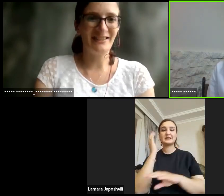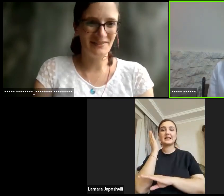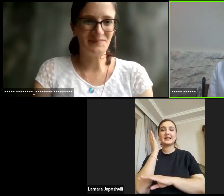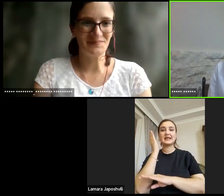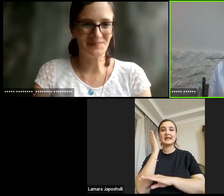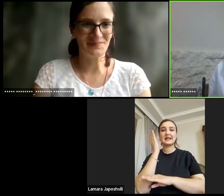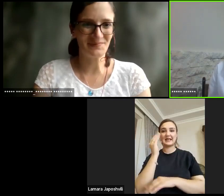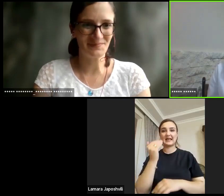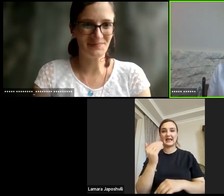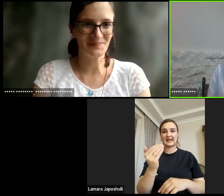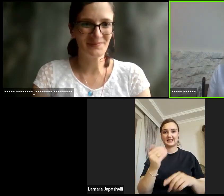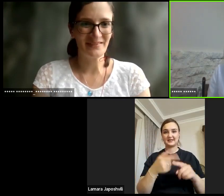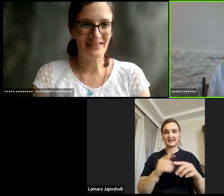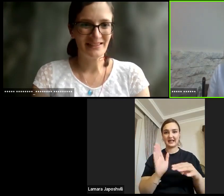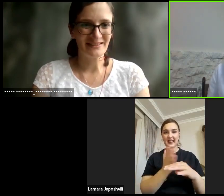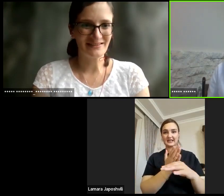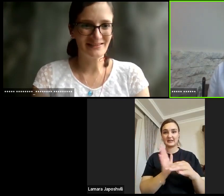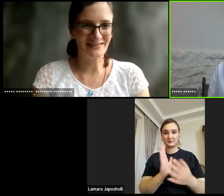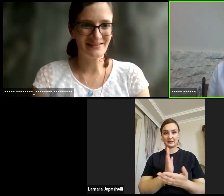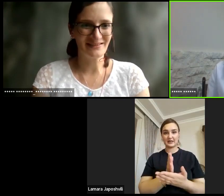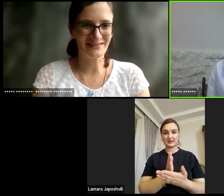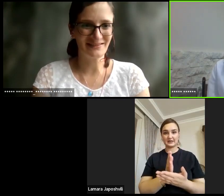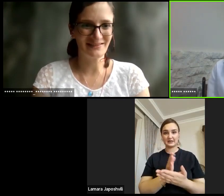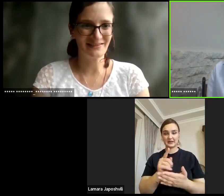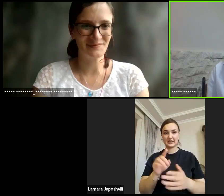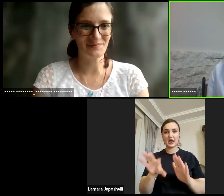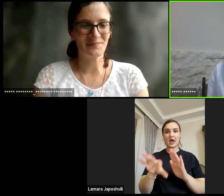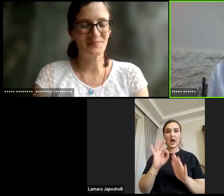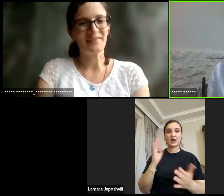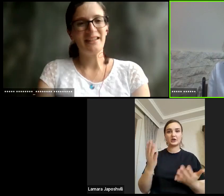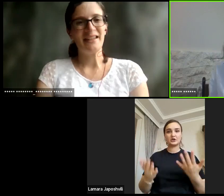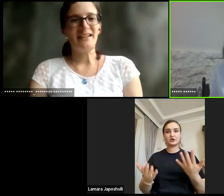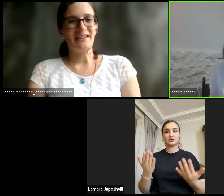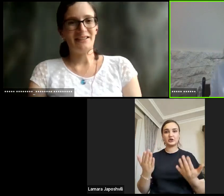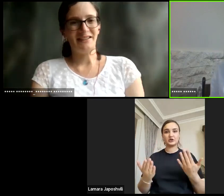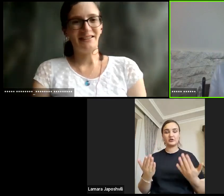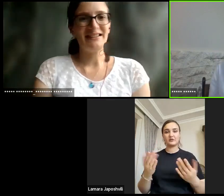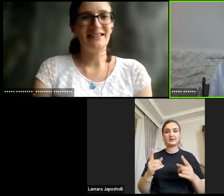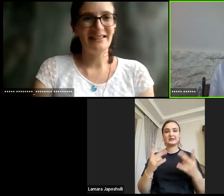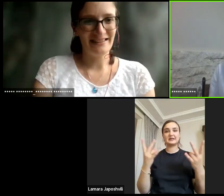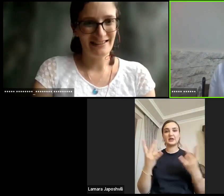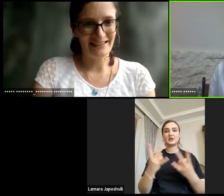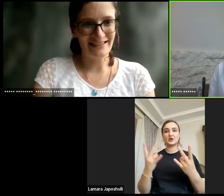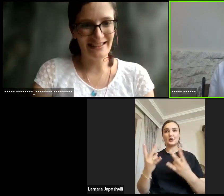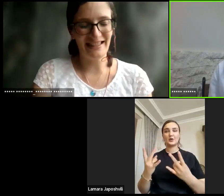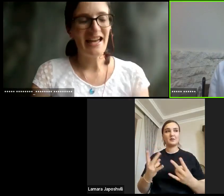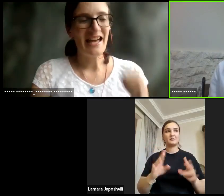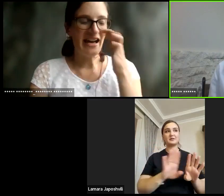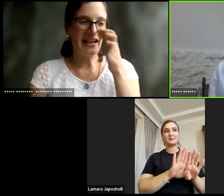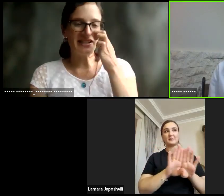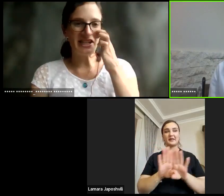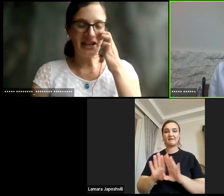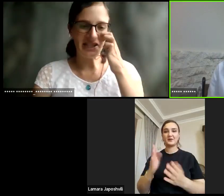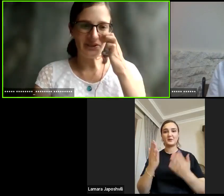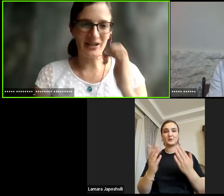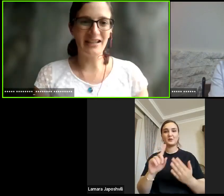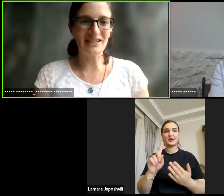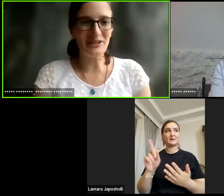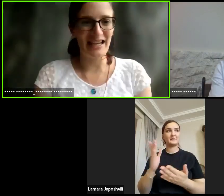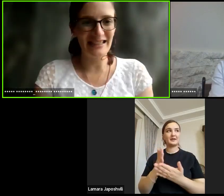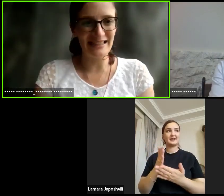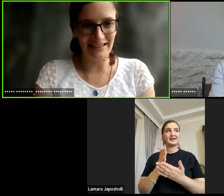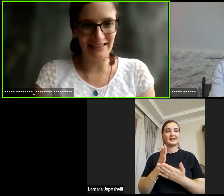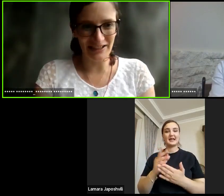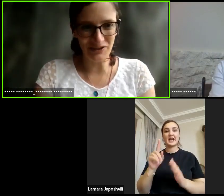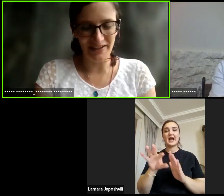კლასიფიკაცია არის და არჩევა ხდება, ნუ რაღაცა საჭიროებების მიხედვით თუ აი რამე თუ არის. აი